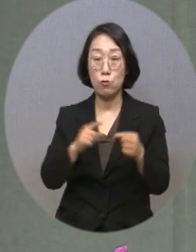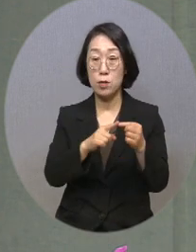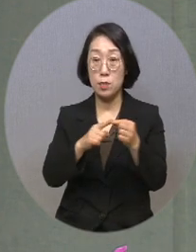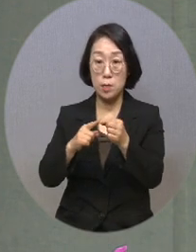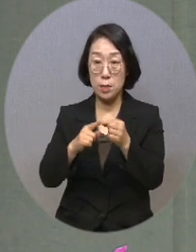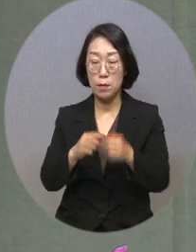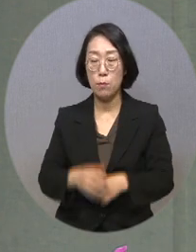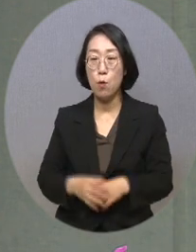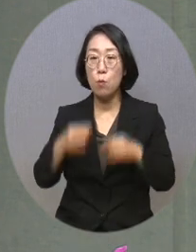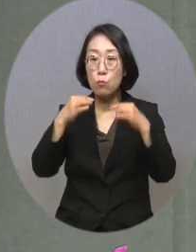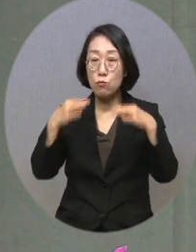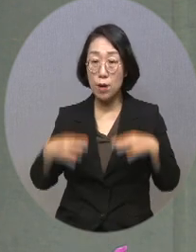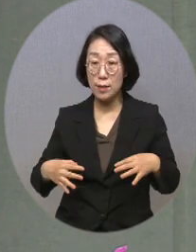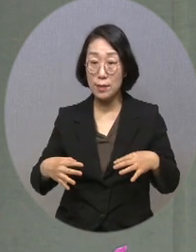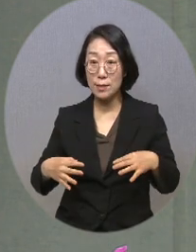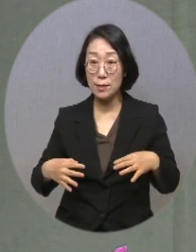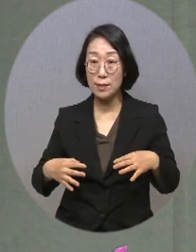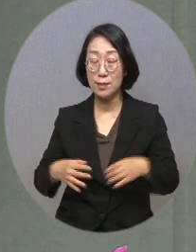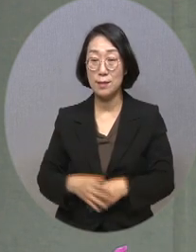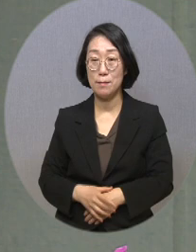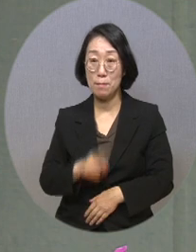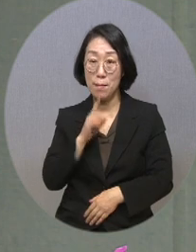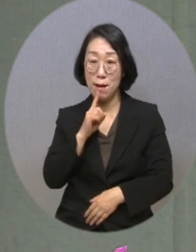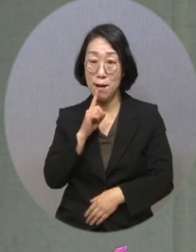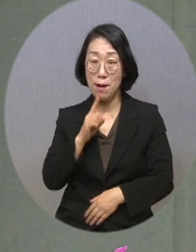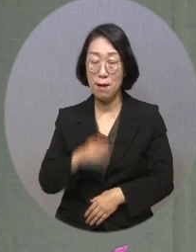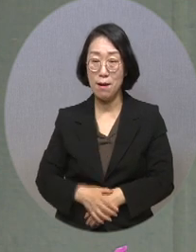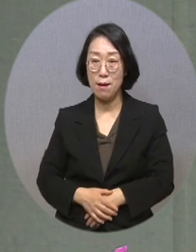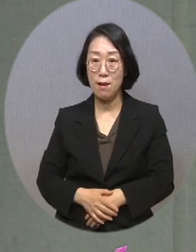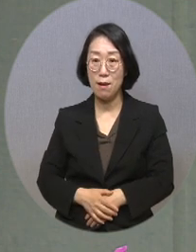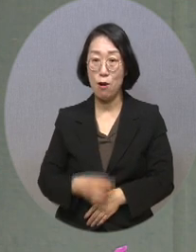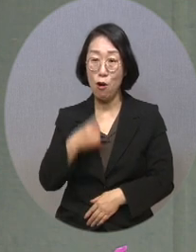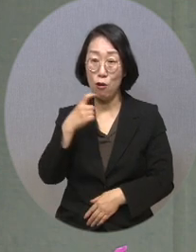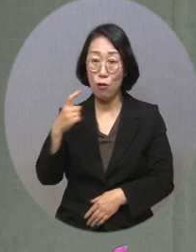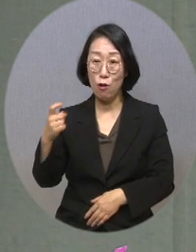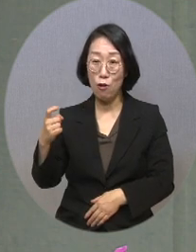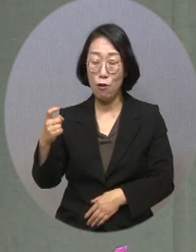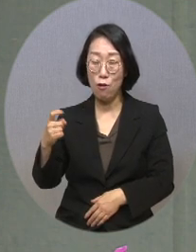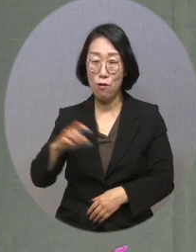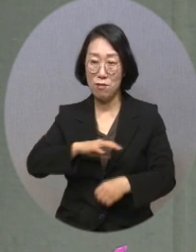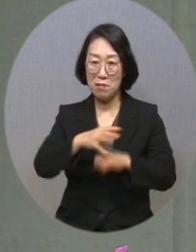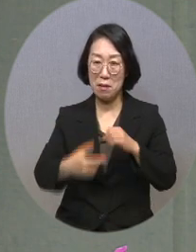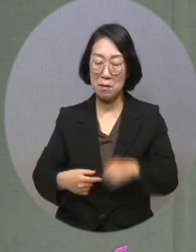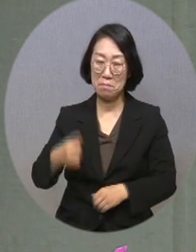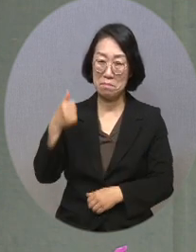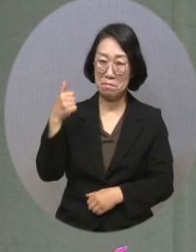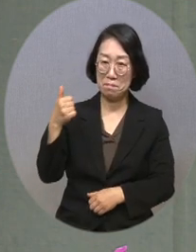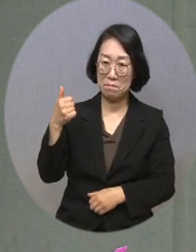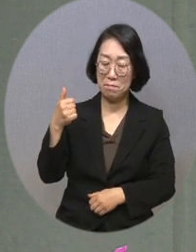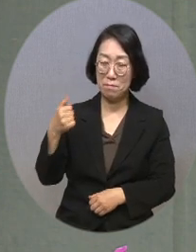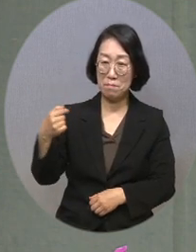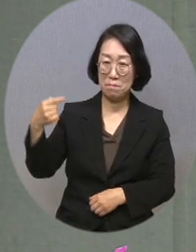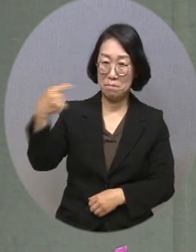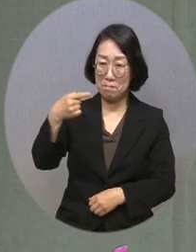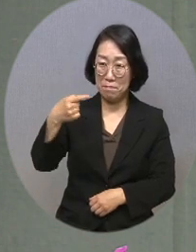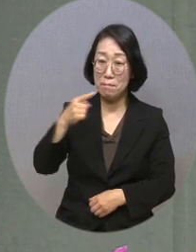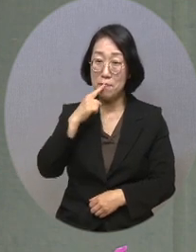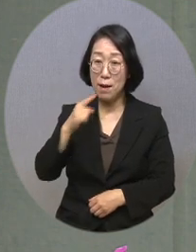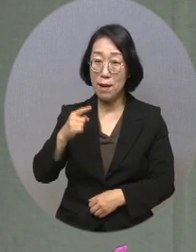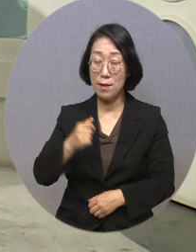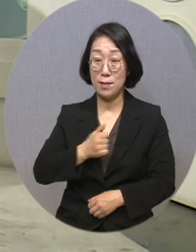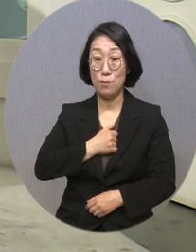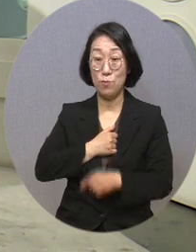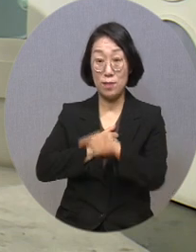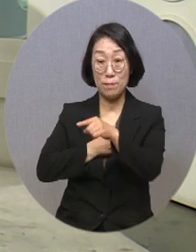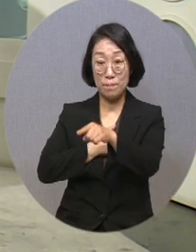되게 불란서 사람들이 자기들 나라 그 불어가 네. 세계 최고였다라는 그런 그 옛 얘기가 네,